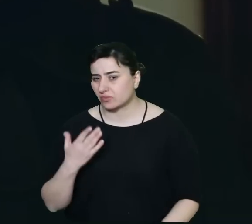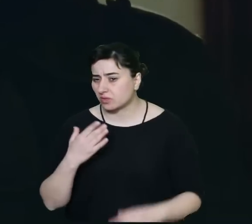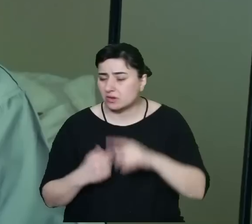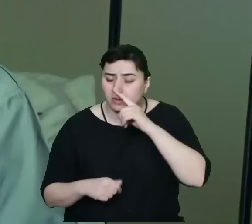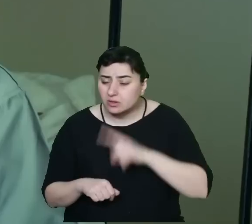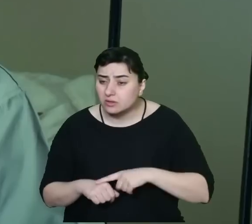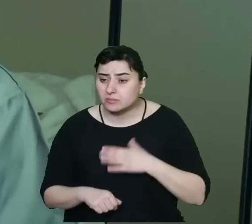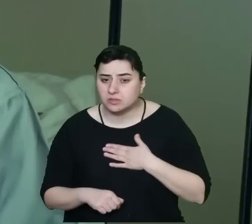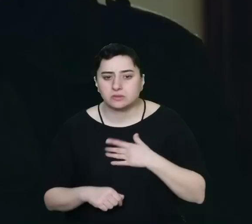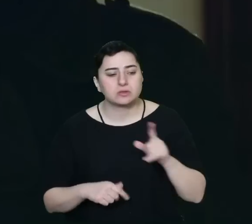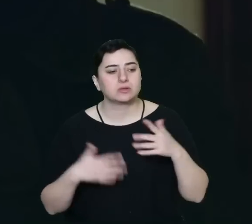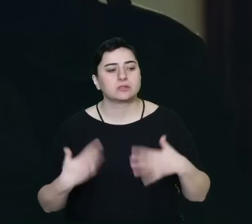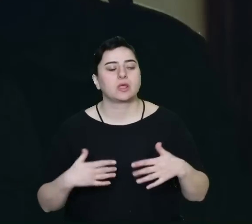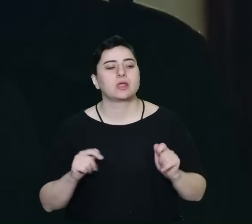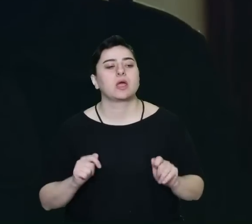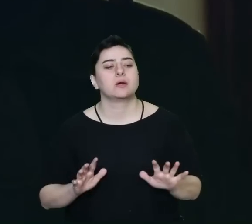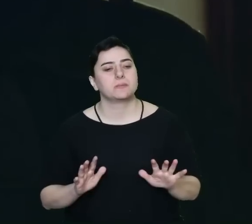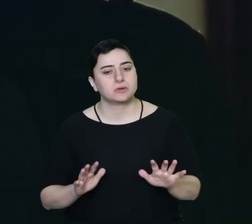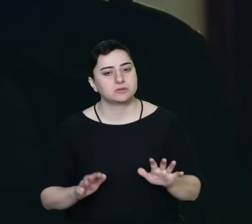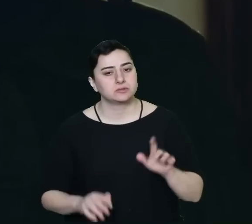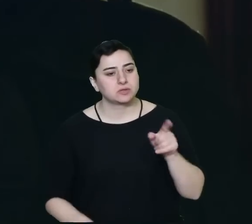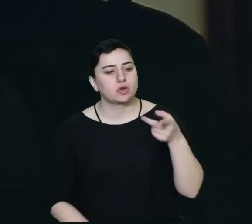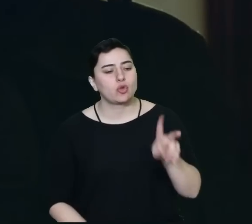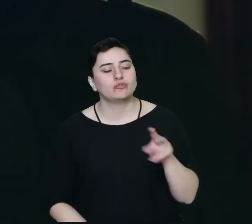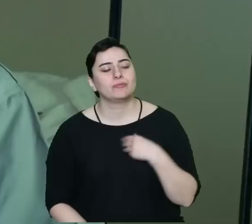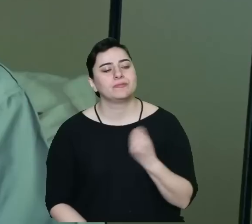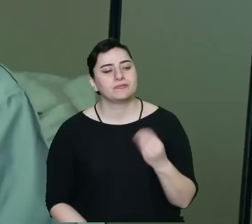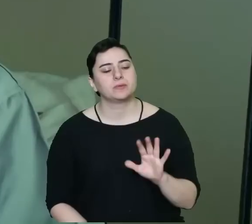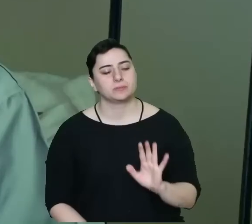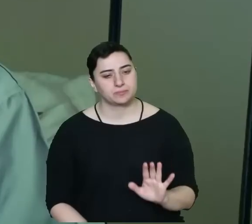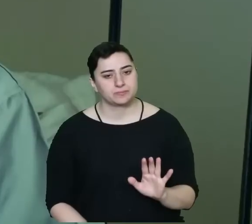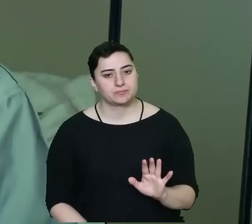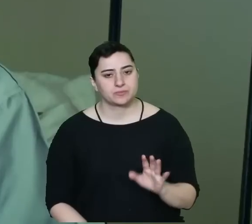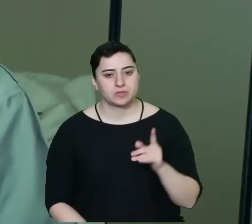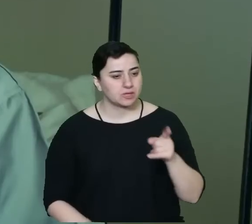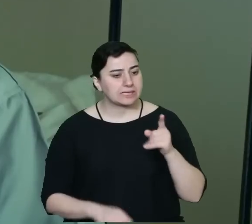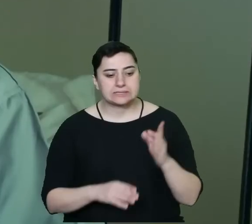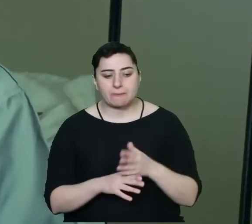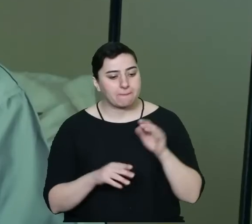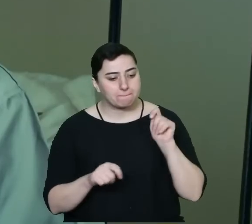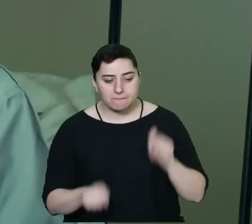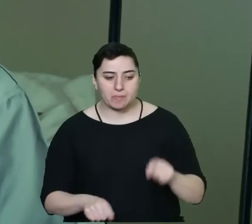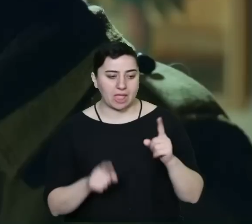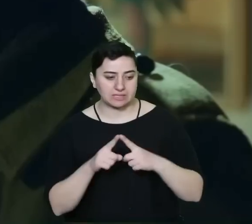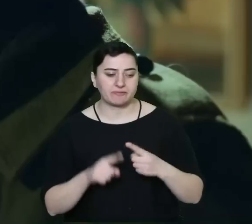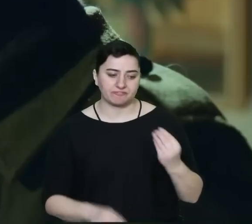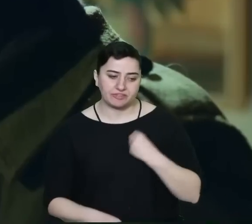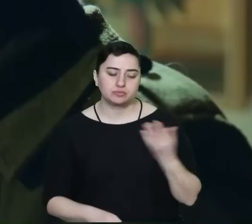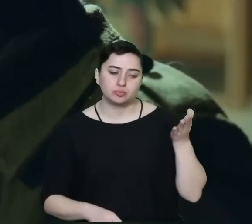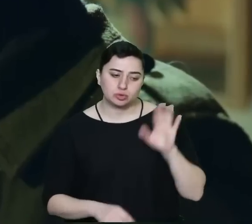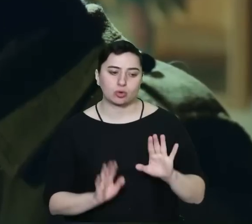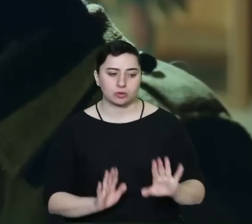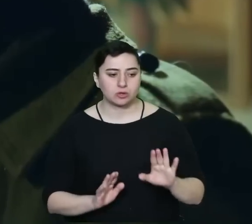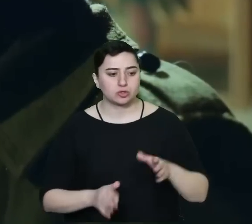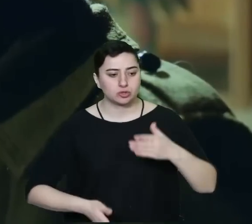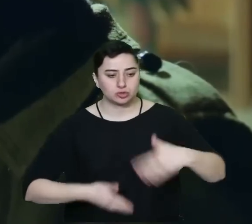inanın... Telaş etme. Sen de ölmeyeceksin. Bu altı niye yaptığının hesabını vereceksin elbet.